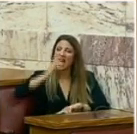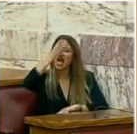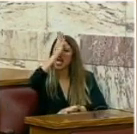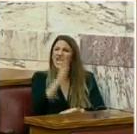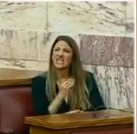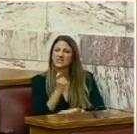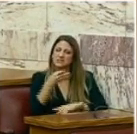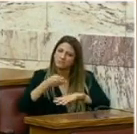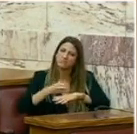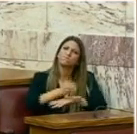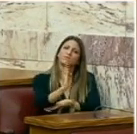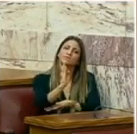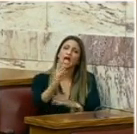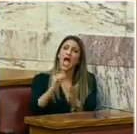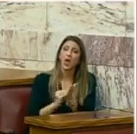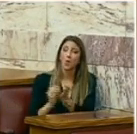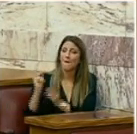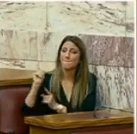και τα μνημόνια.